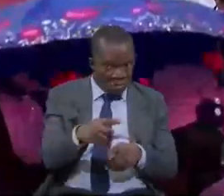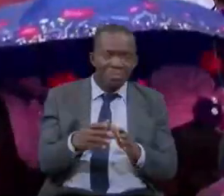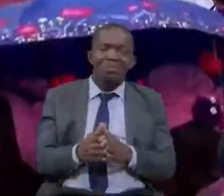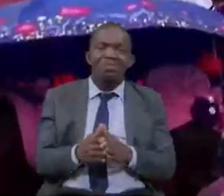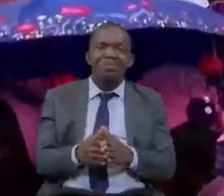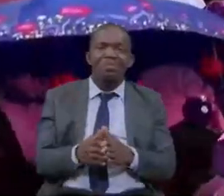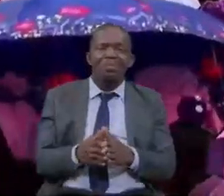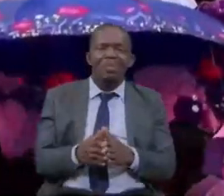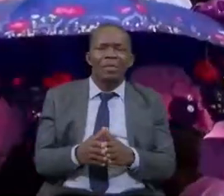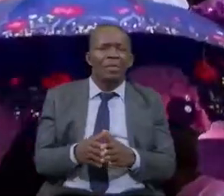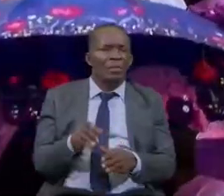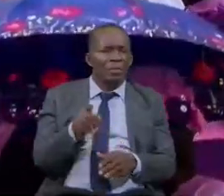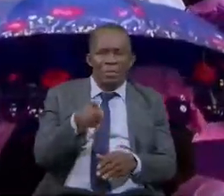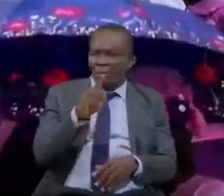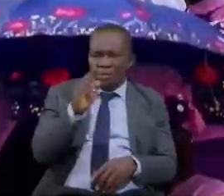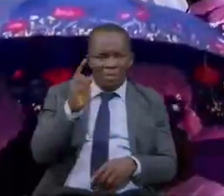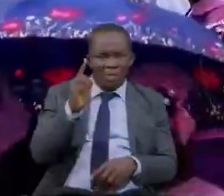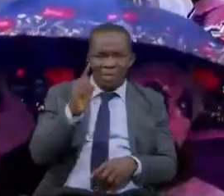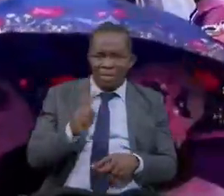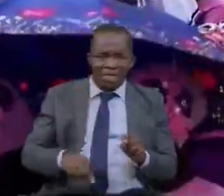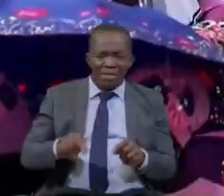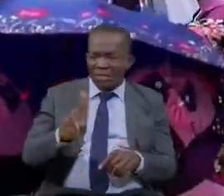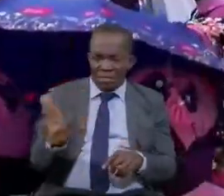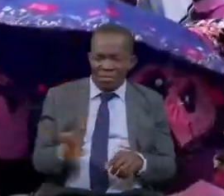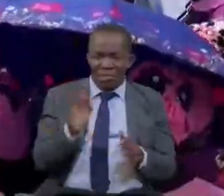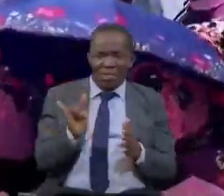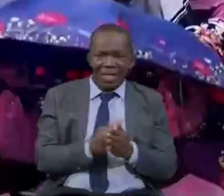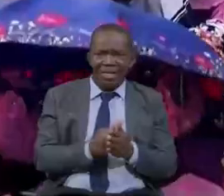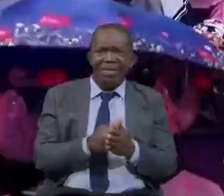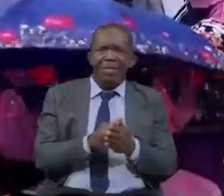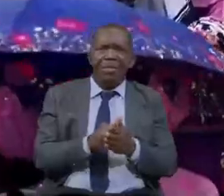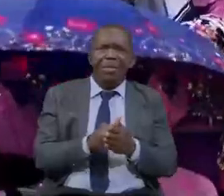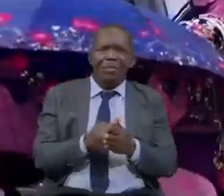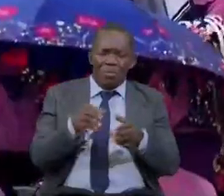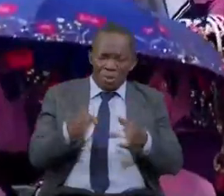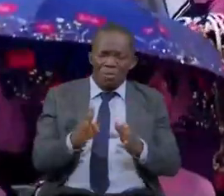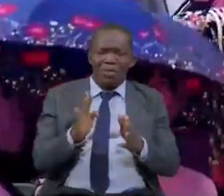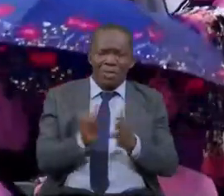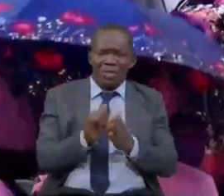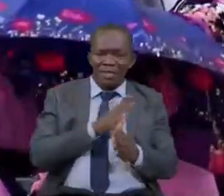est-ce que tu utilises l'autorisation que Christ t'a donnée